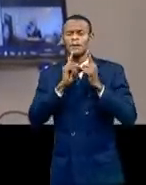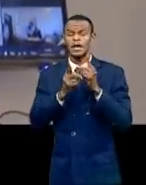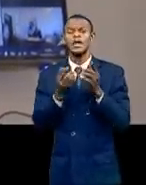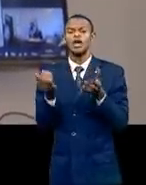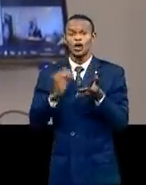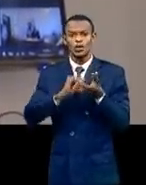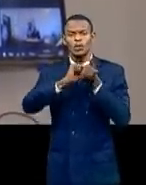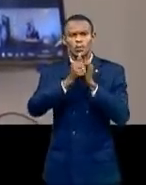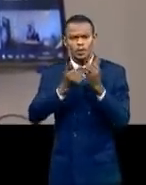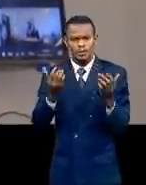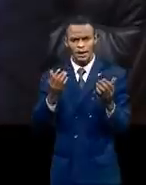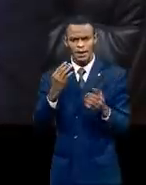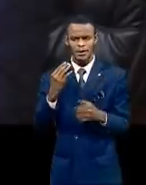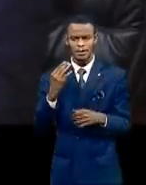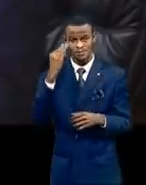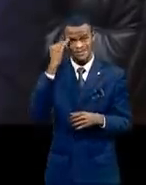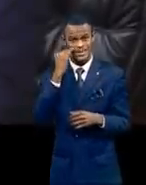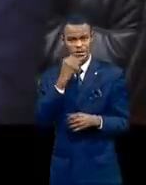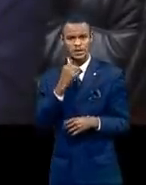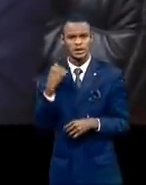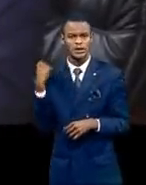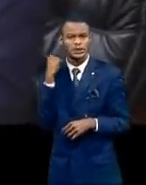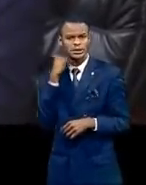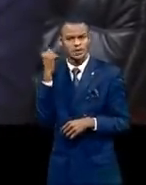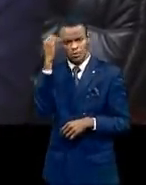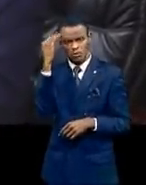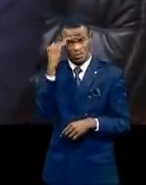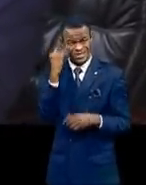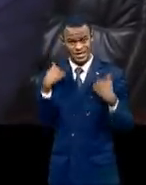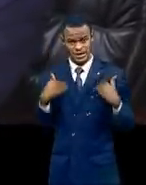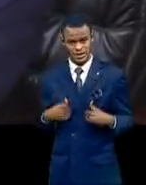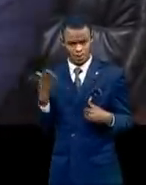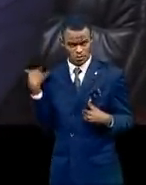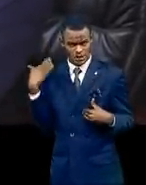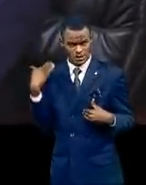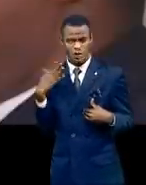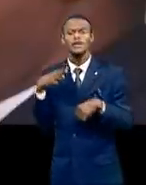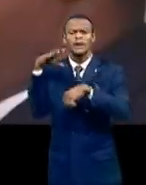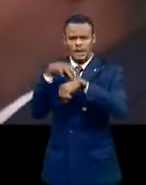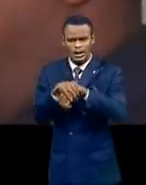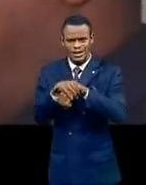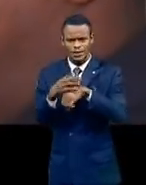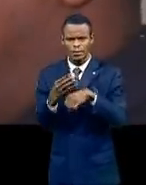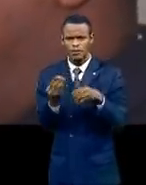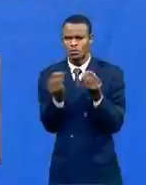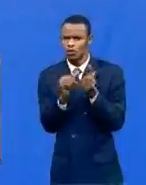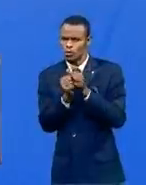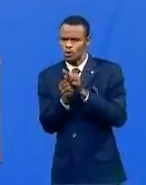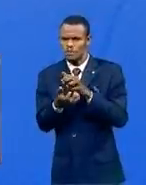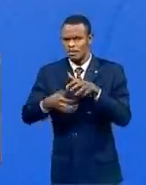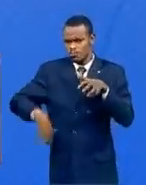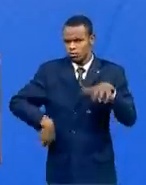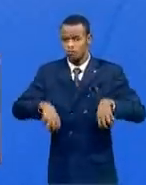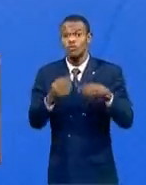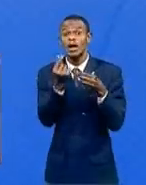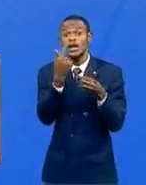de la Santé publique pour présomption de détournement des fonds alloués à la lutte contre la pandémie à COVID-19. Le